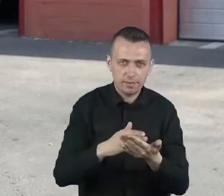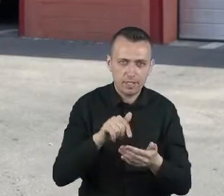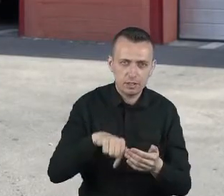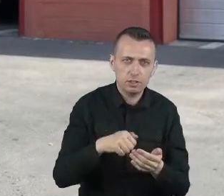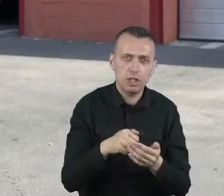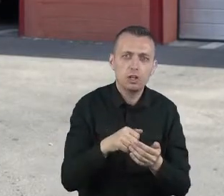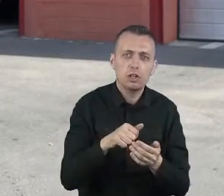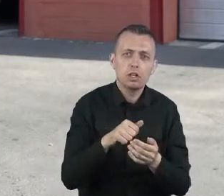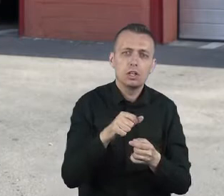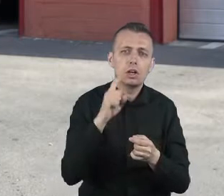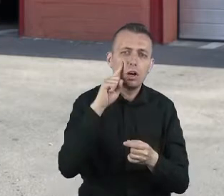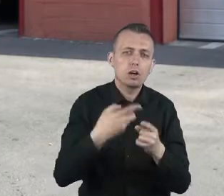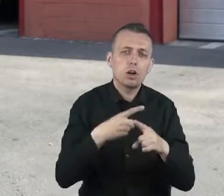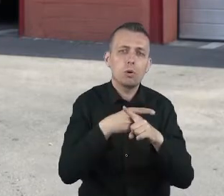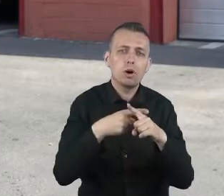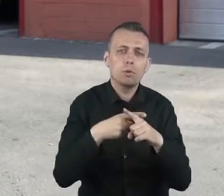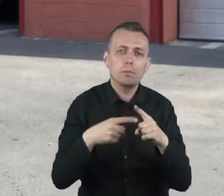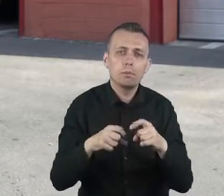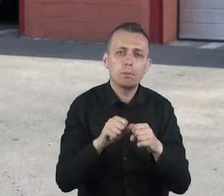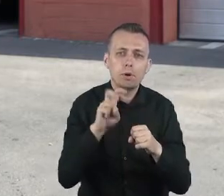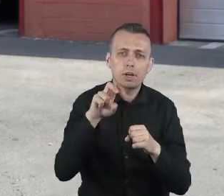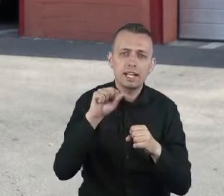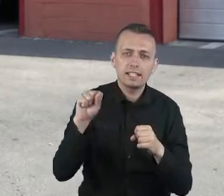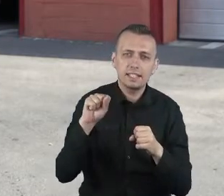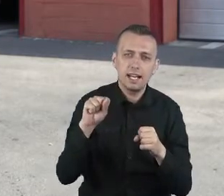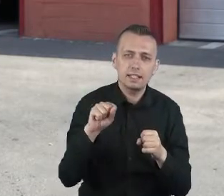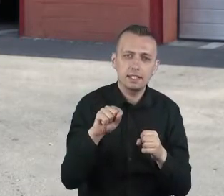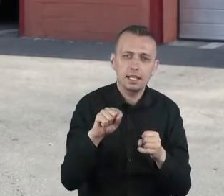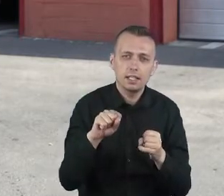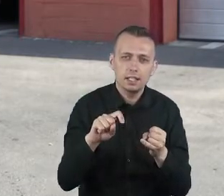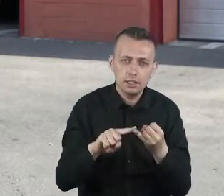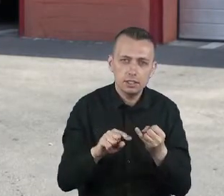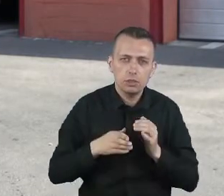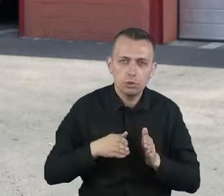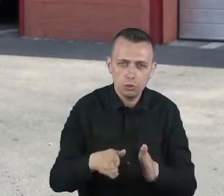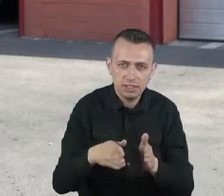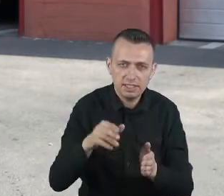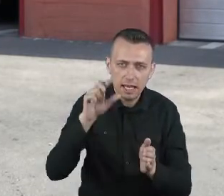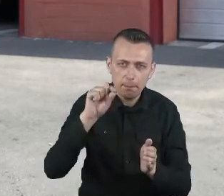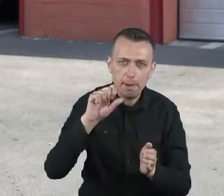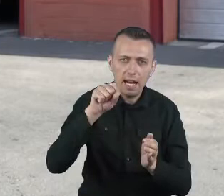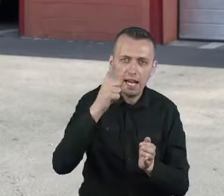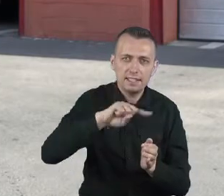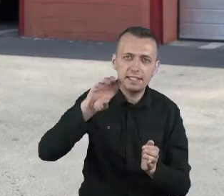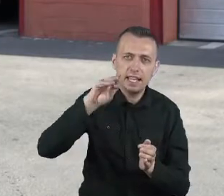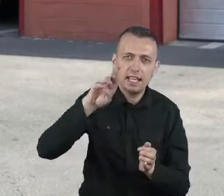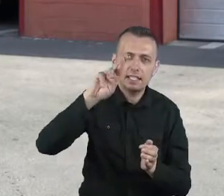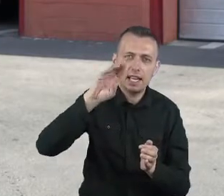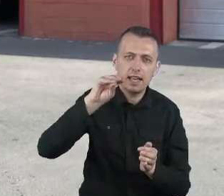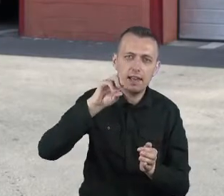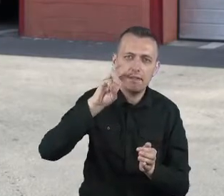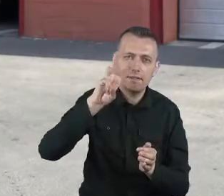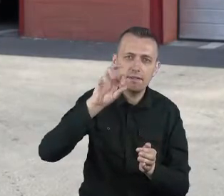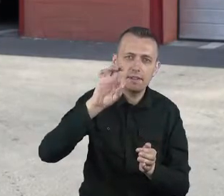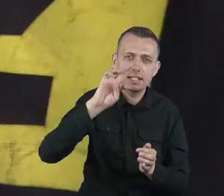w Mogoszynie około 0,5 hektara i na ulicy Paderewskiego około hektara. Udział brały zastępy z JRG,